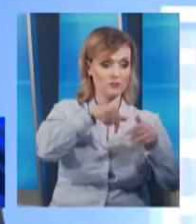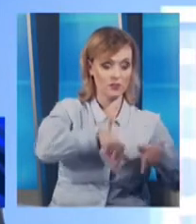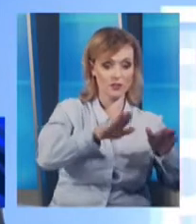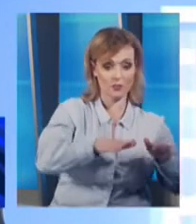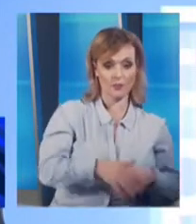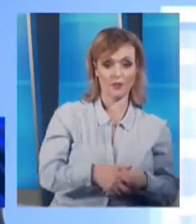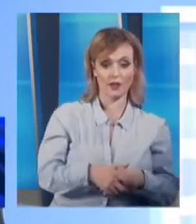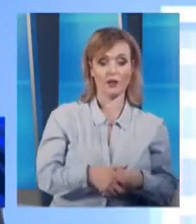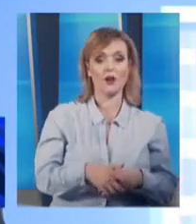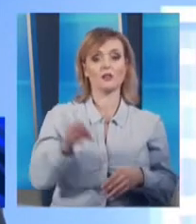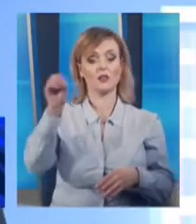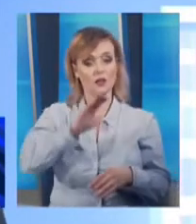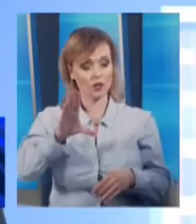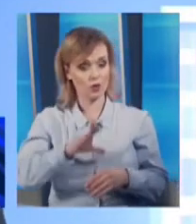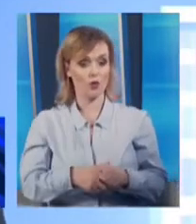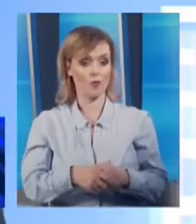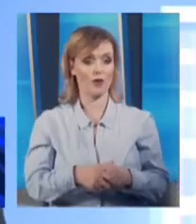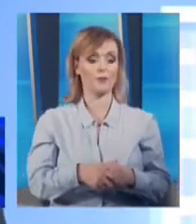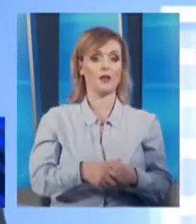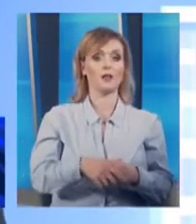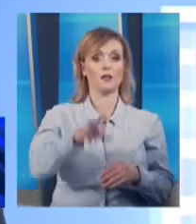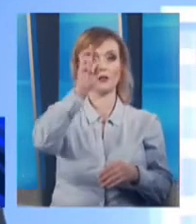de dezvoltare, de la Uniunea Europeană,